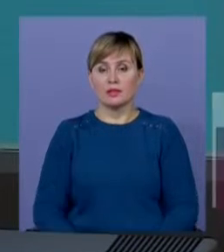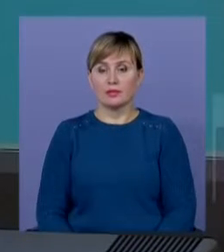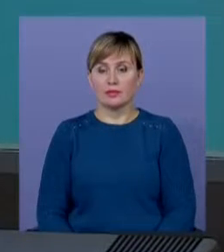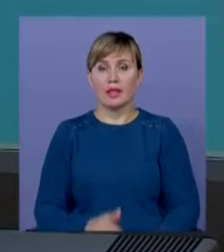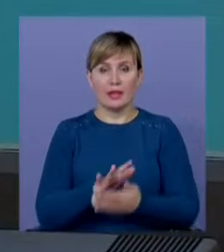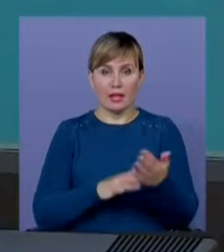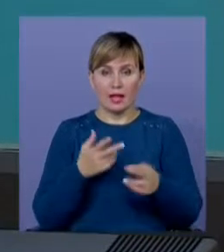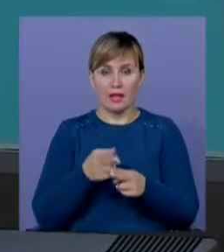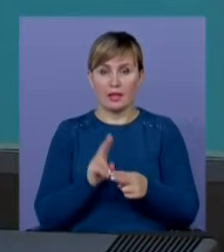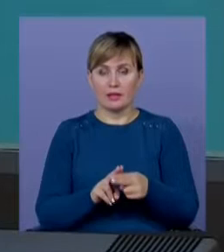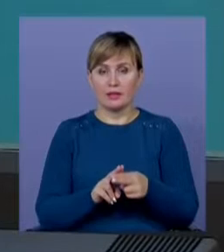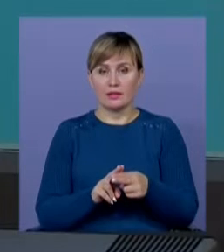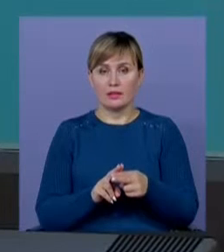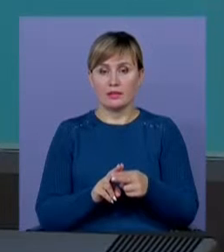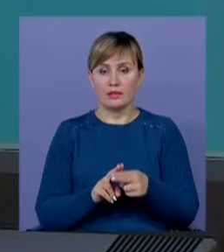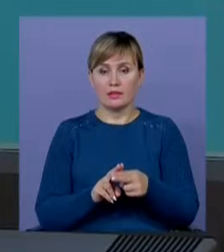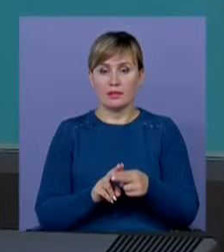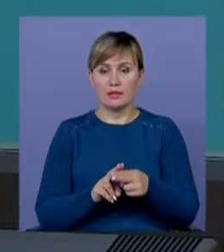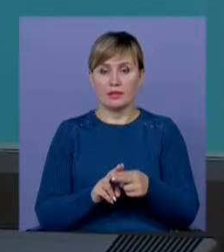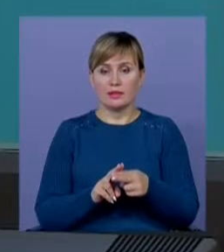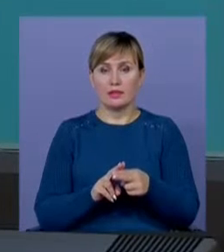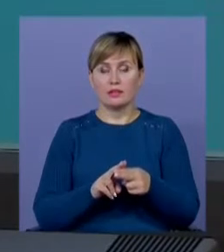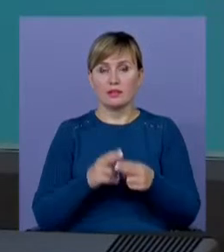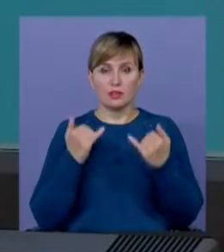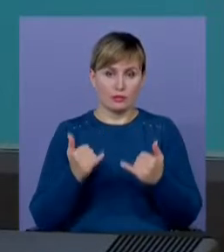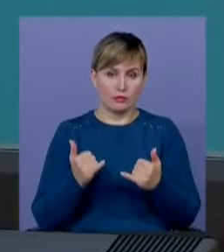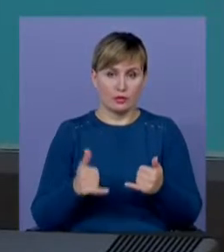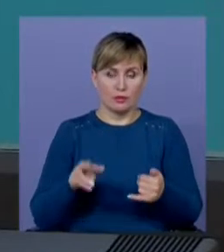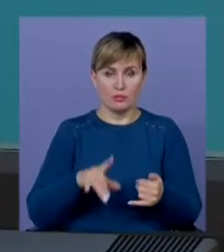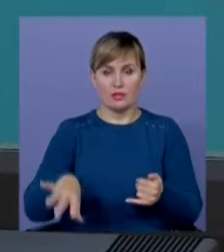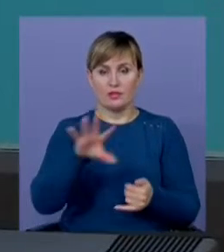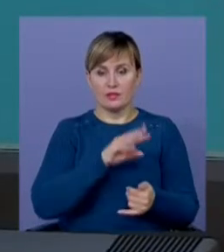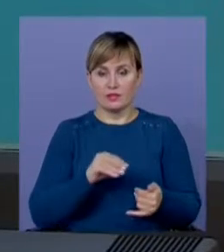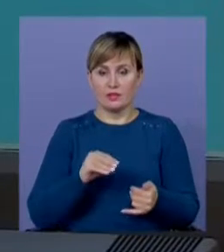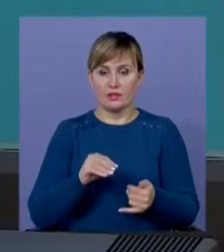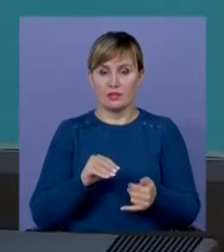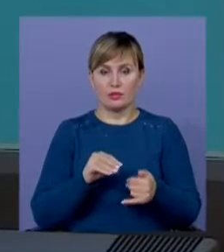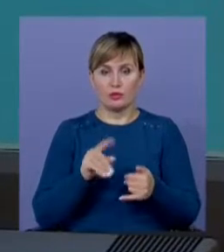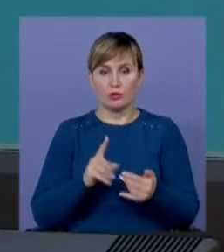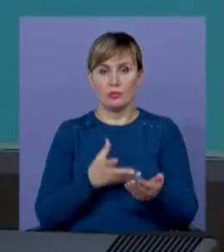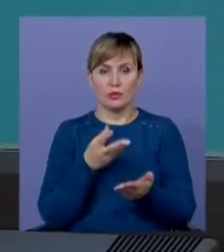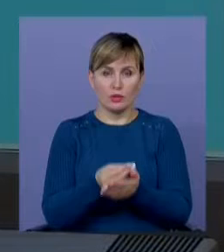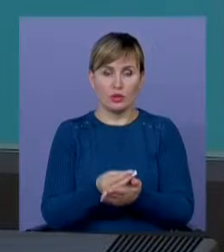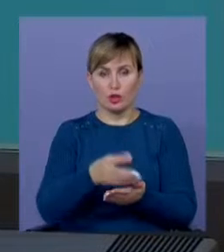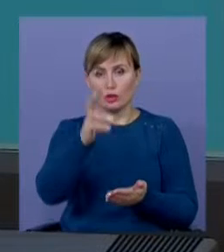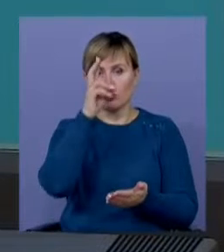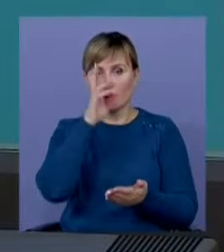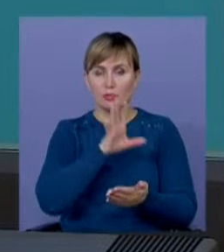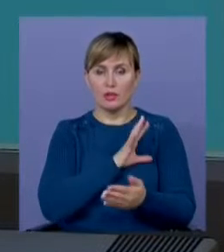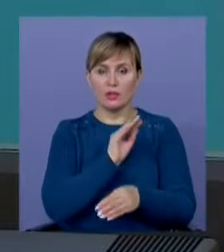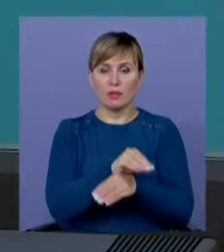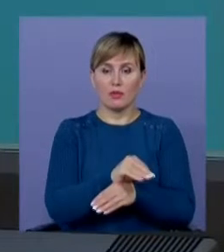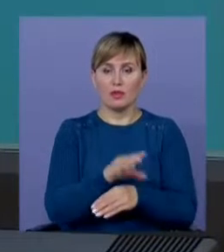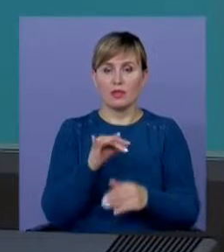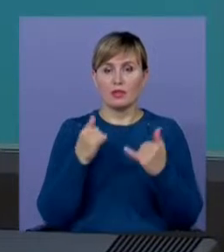Дали компенсационные выплаты по жилью. То есть практически сегодня он может снимать в аренду квартиру, и это будет компенсироваться государством. Вот теперь, я